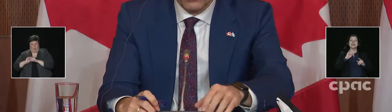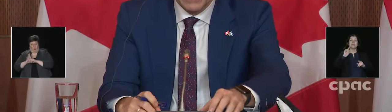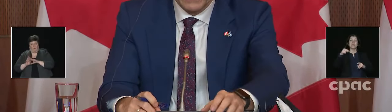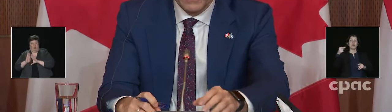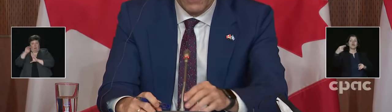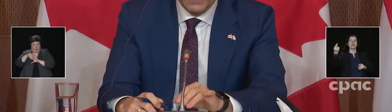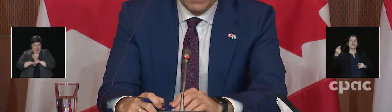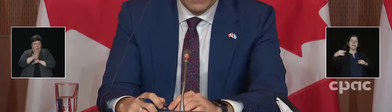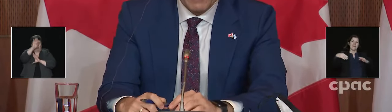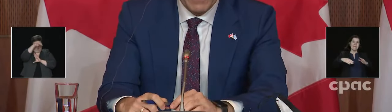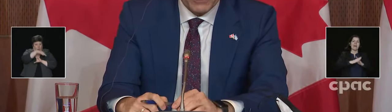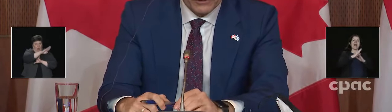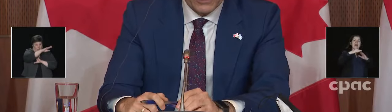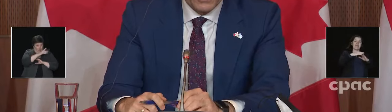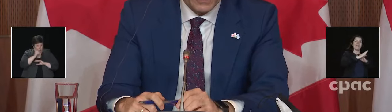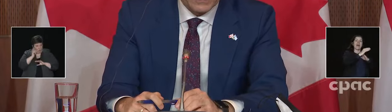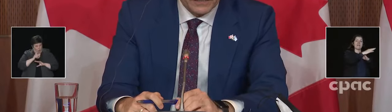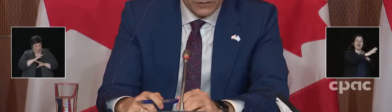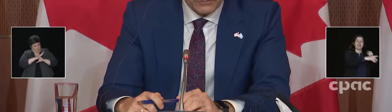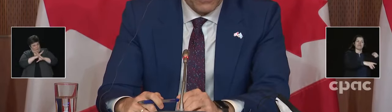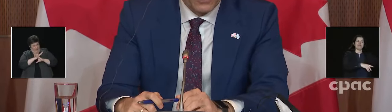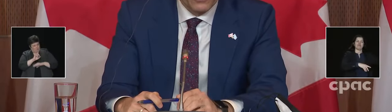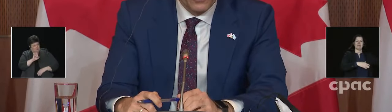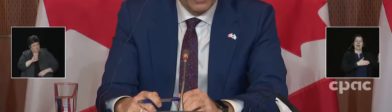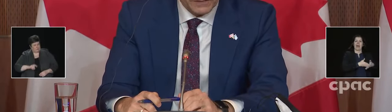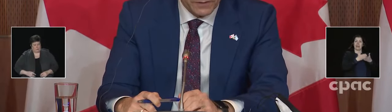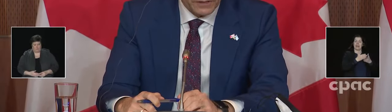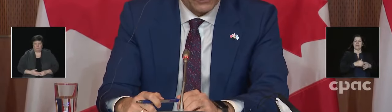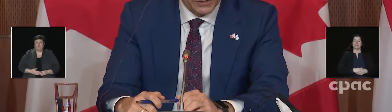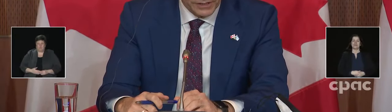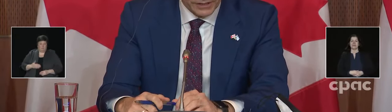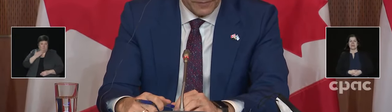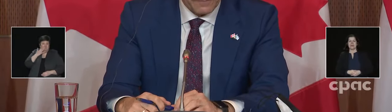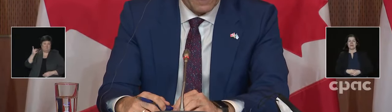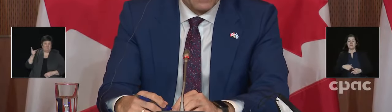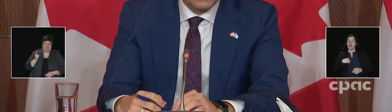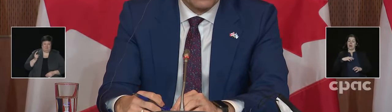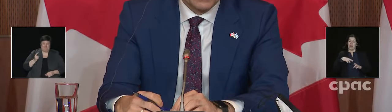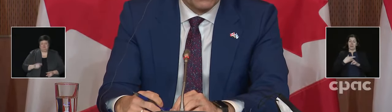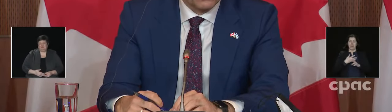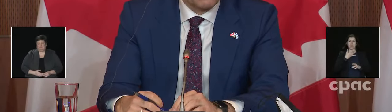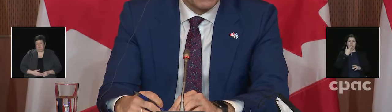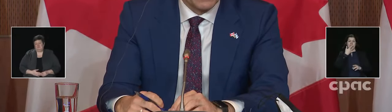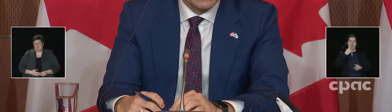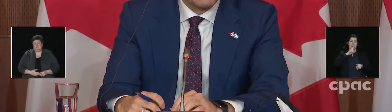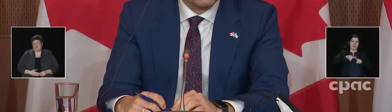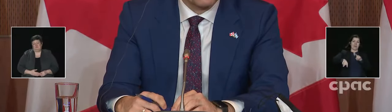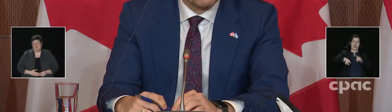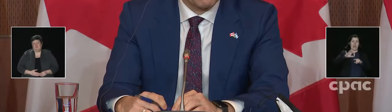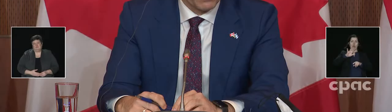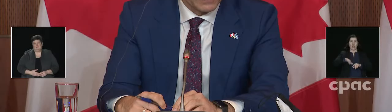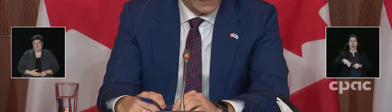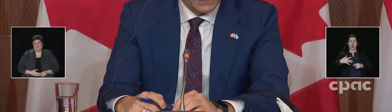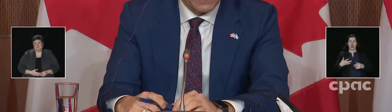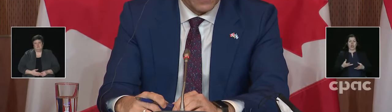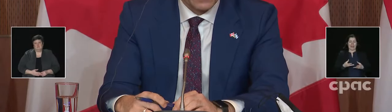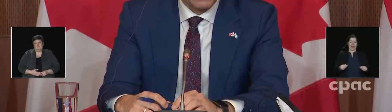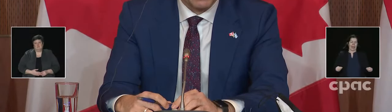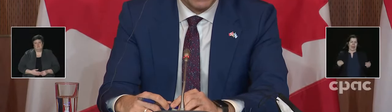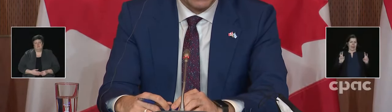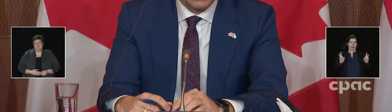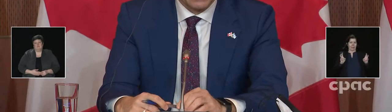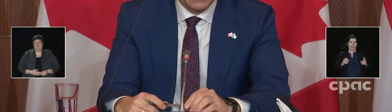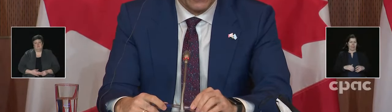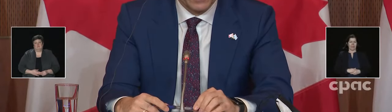Merci beaucoup pour la question. La première chose que je dirais, c'est que mieux vaut prévenir que guérir. Donc, il est toujours préférable de ne pas être